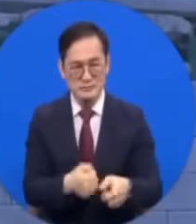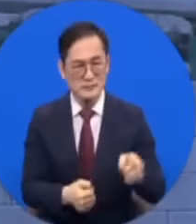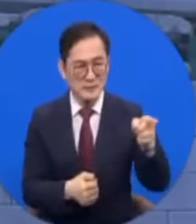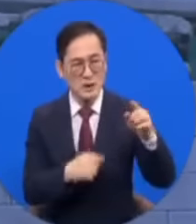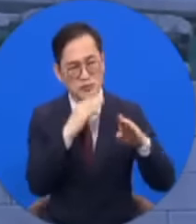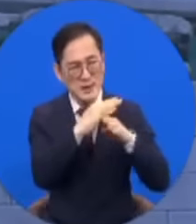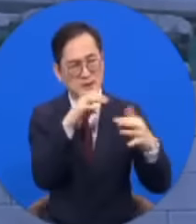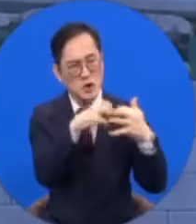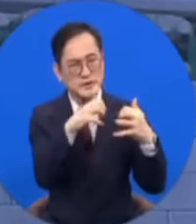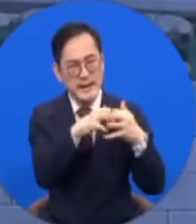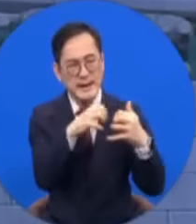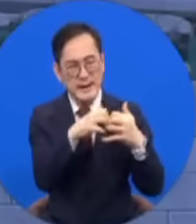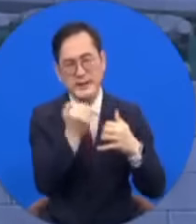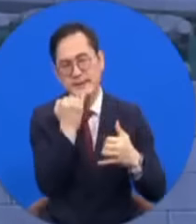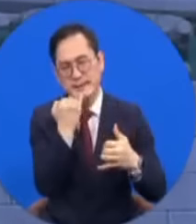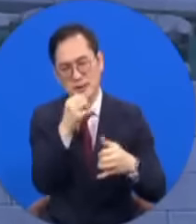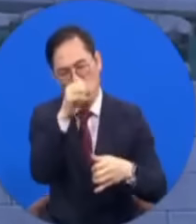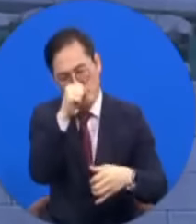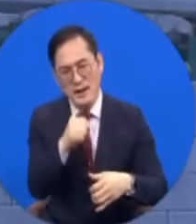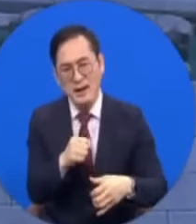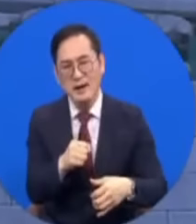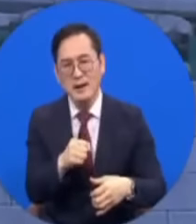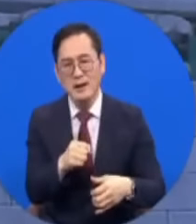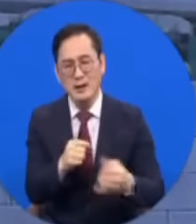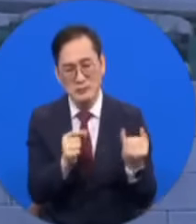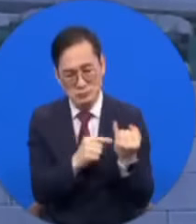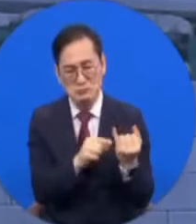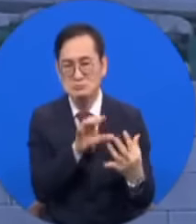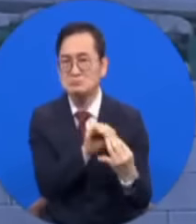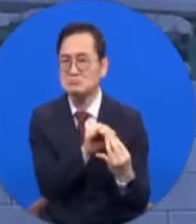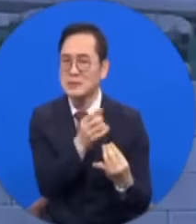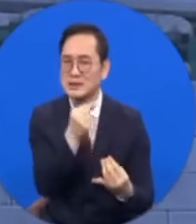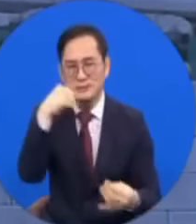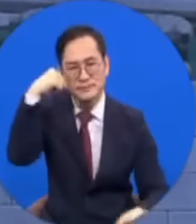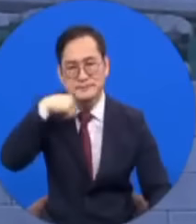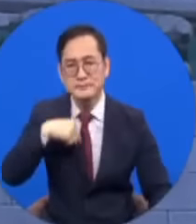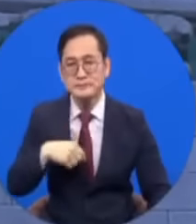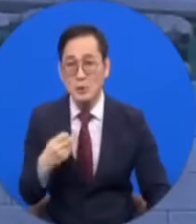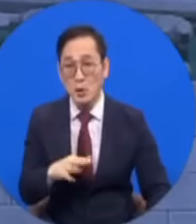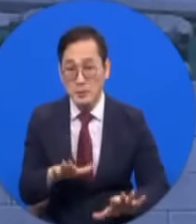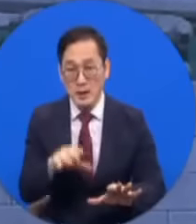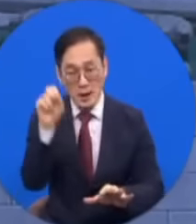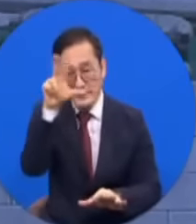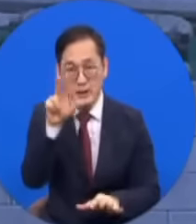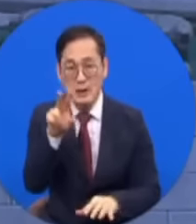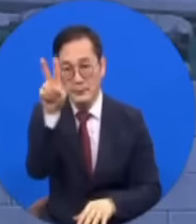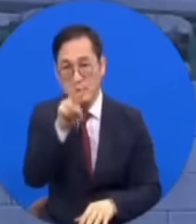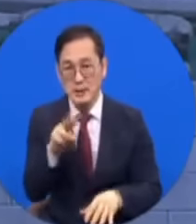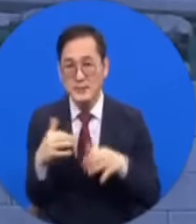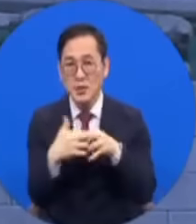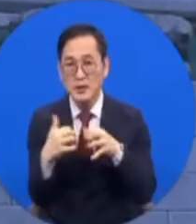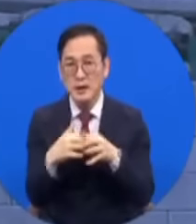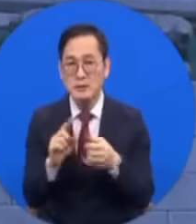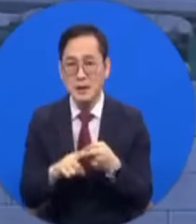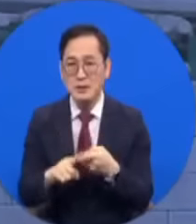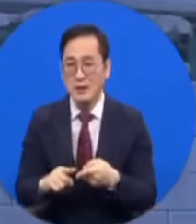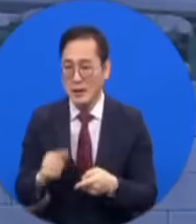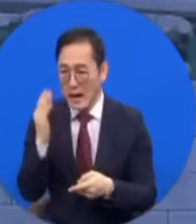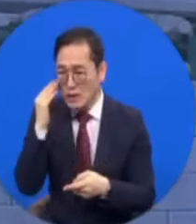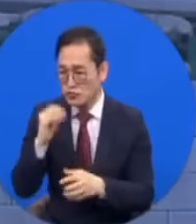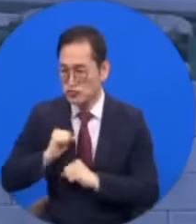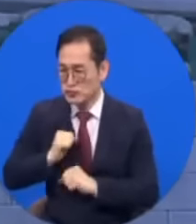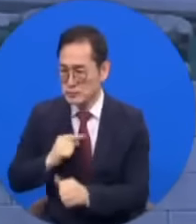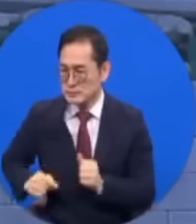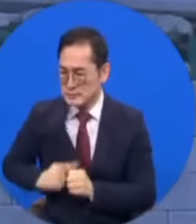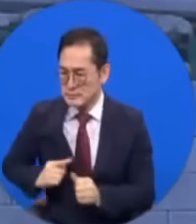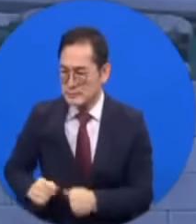옹호하는 듯한 발언이 나오는 토론회를 주최하고 이번엔 갑자기 베트남전 얘기를 꺼내들고 정작 본인의